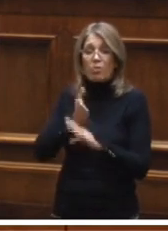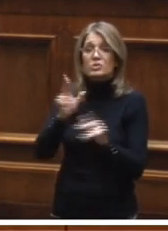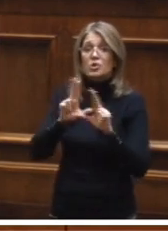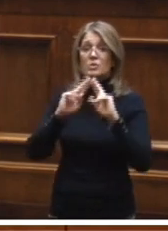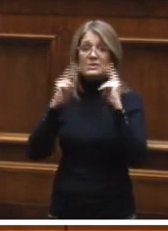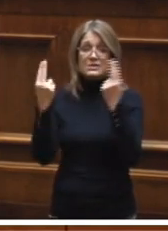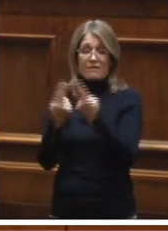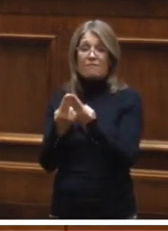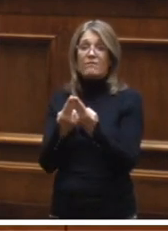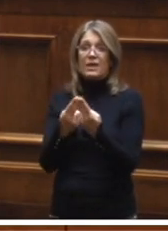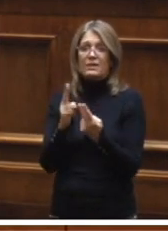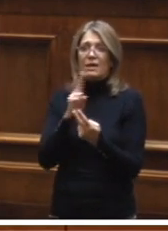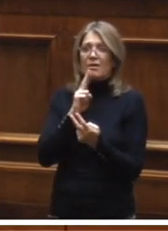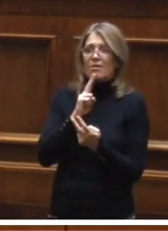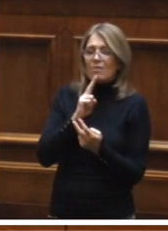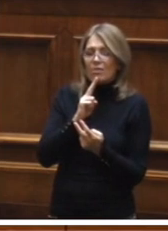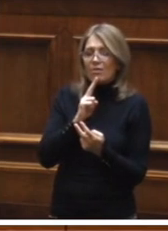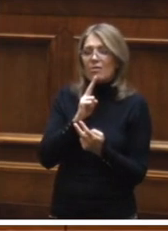koji